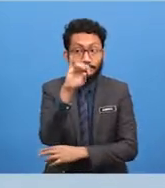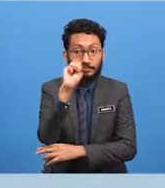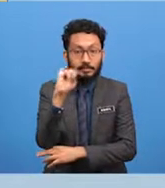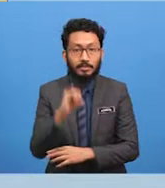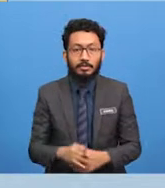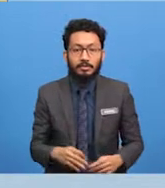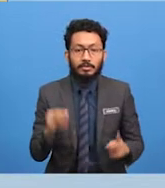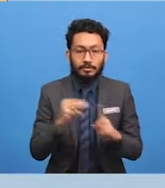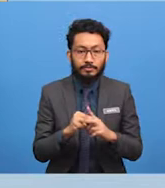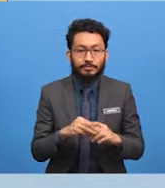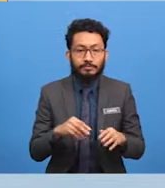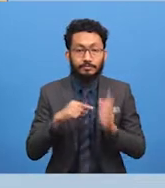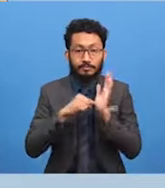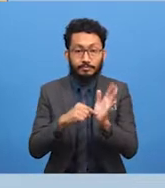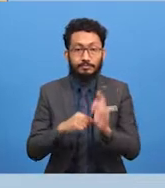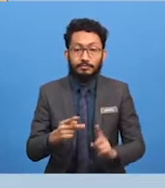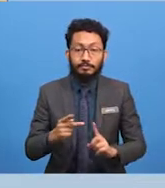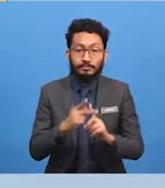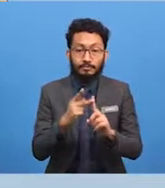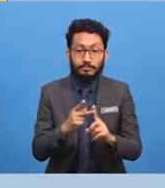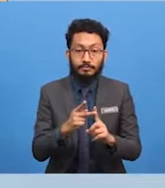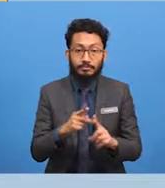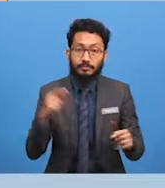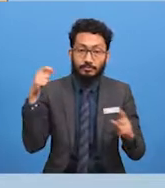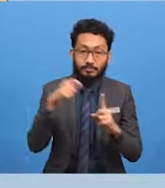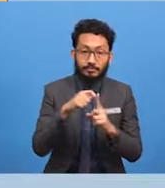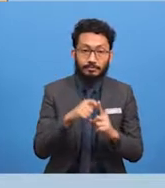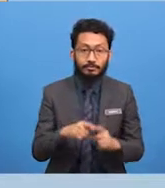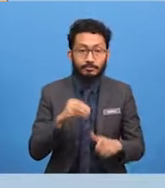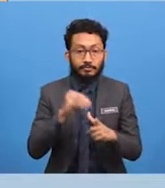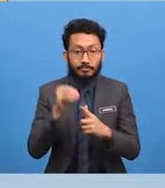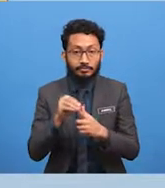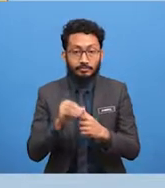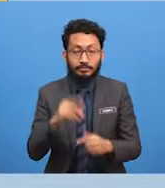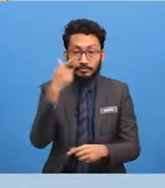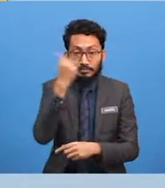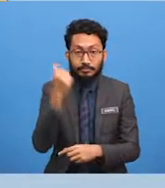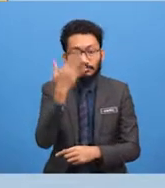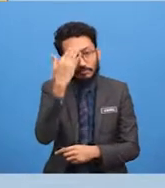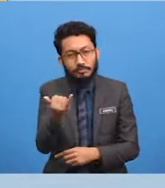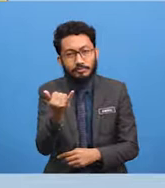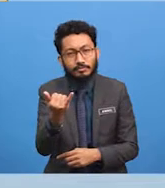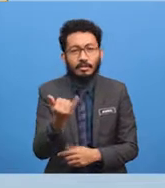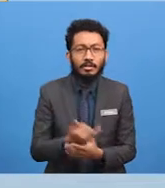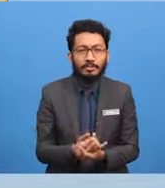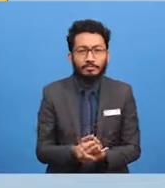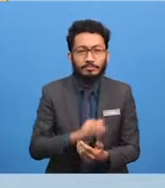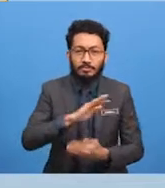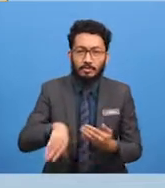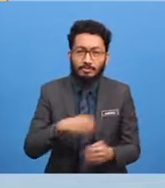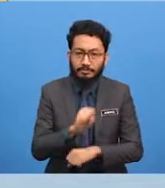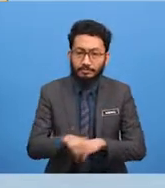Misi merujuk kepada tujuan atau sebab mengapa sesebuah organisasi